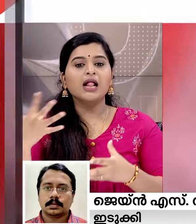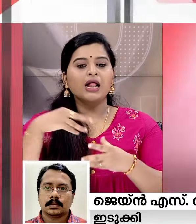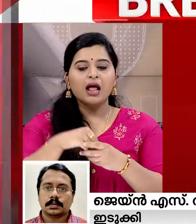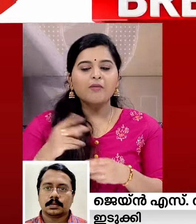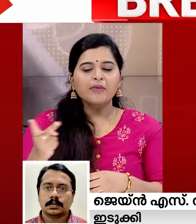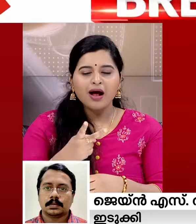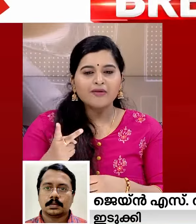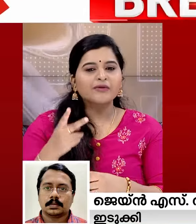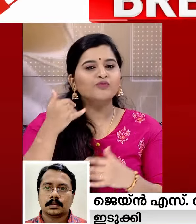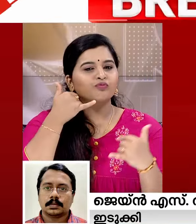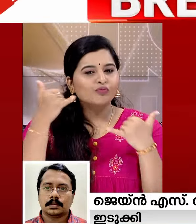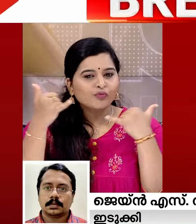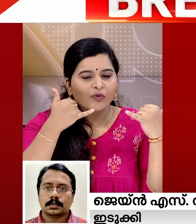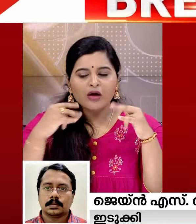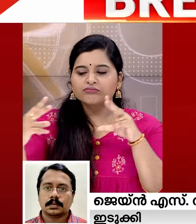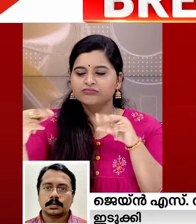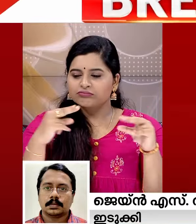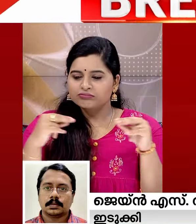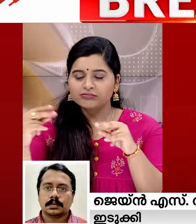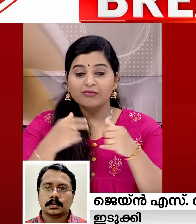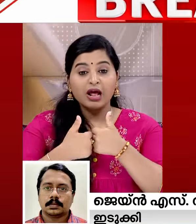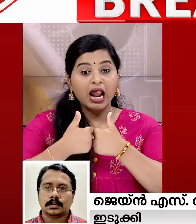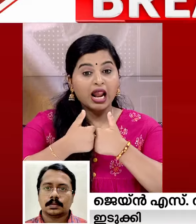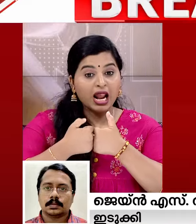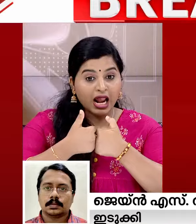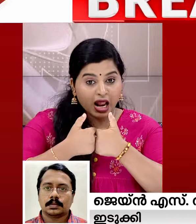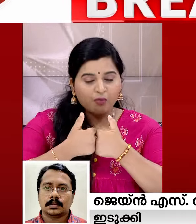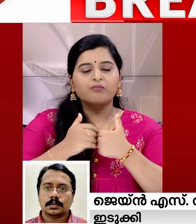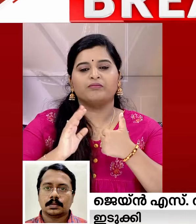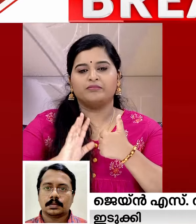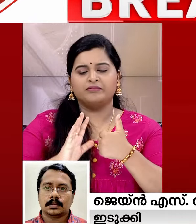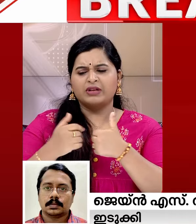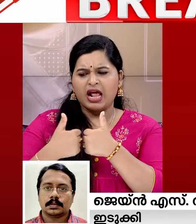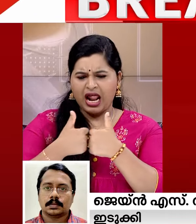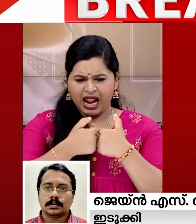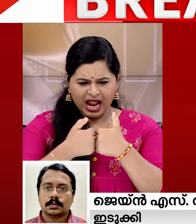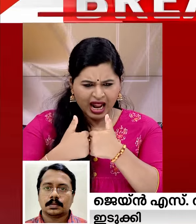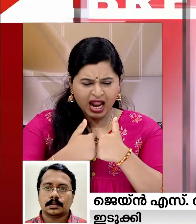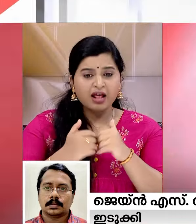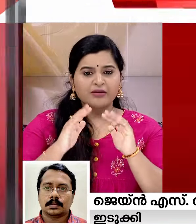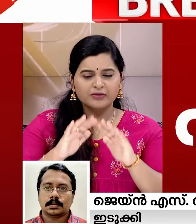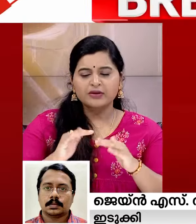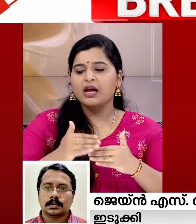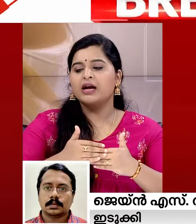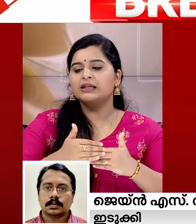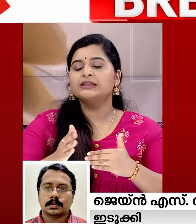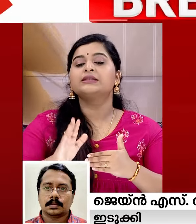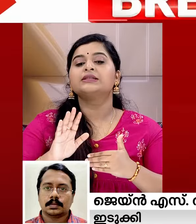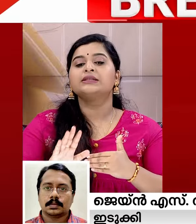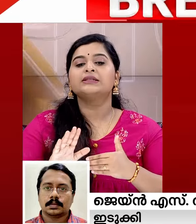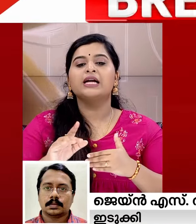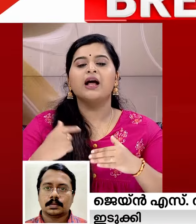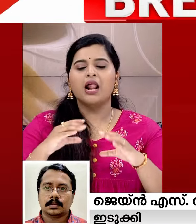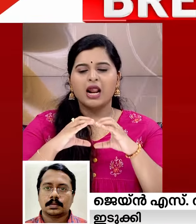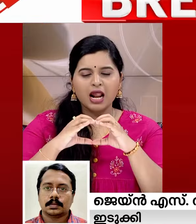പരിചയത്തിലാകുന്നത്. പിന്നീട് ഫോൺ വഴി സൗഹൃദം തുടരുകയും അത് പിന്നീട് സ്നേഹബന്ധത്തിലേക്ക് എത്തുകയും